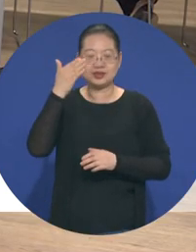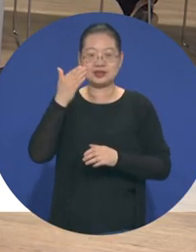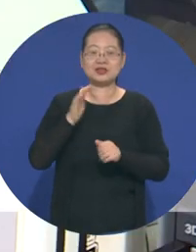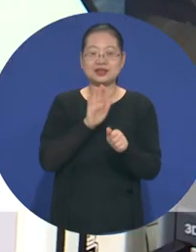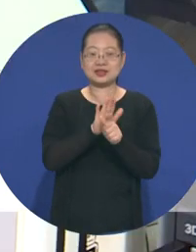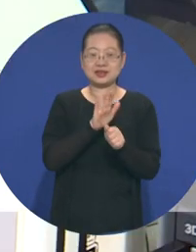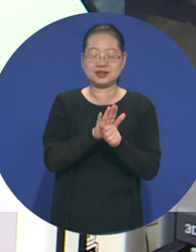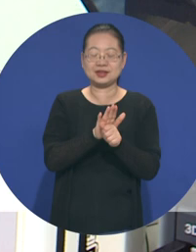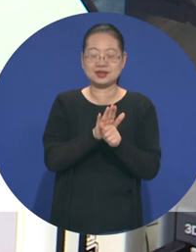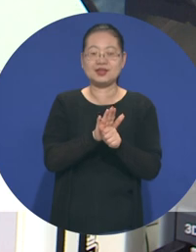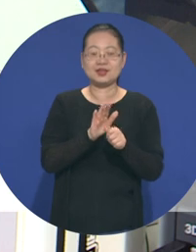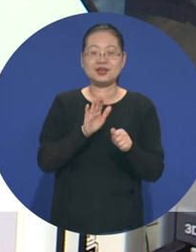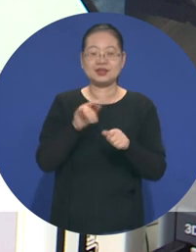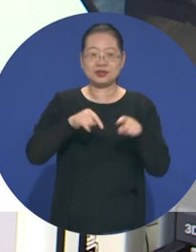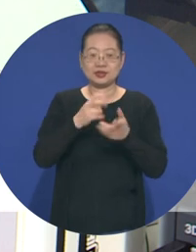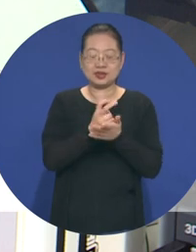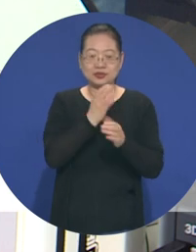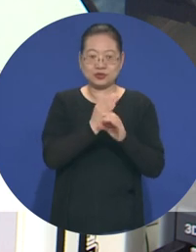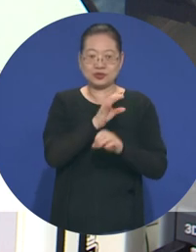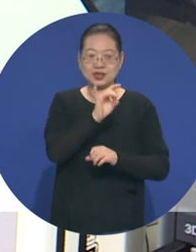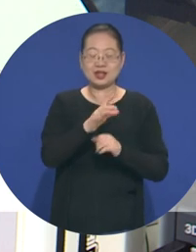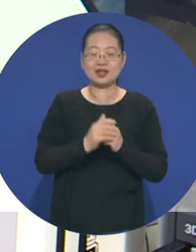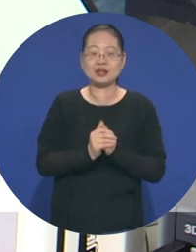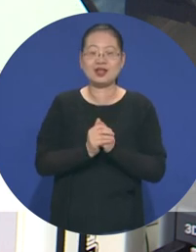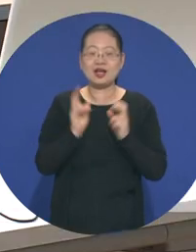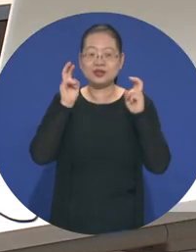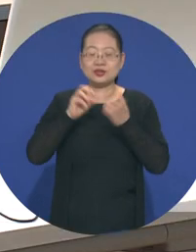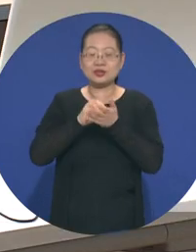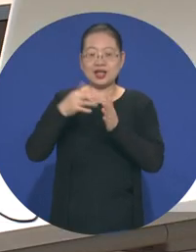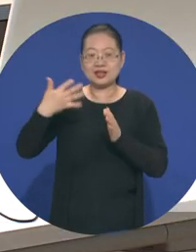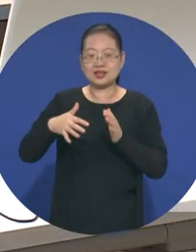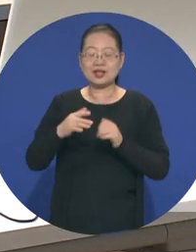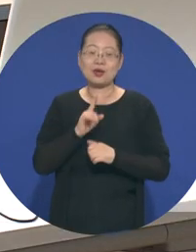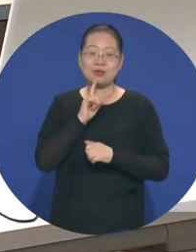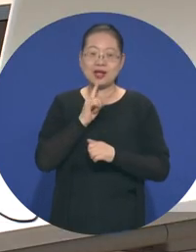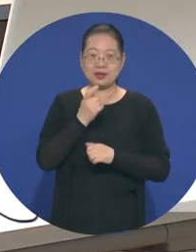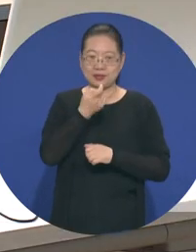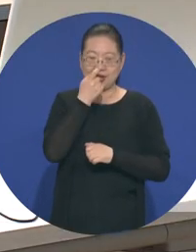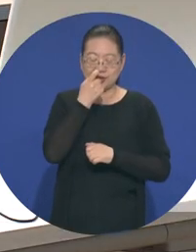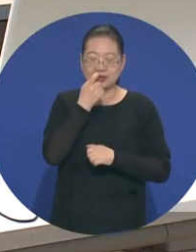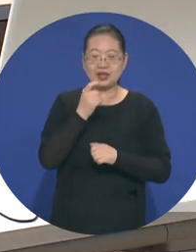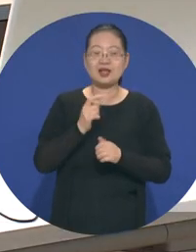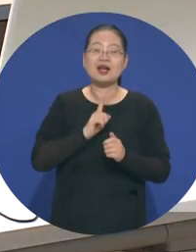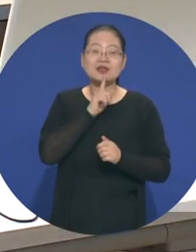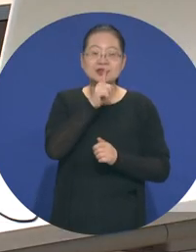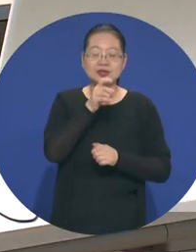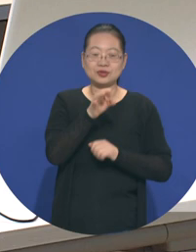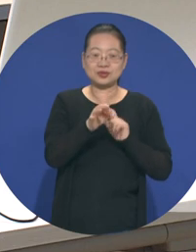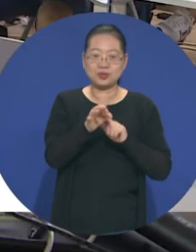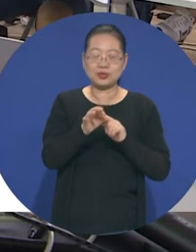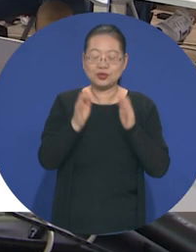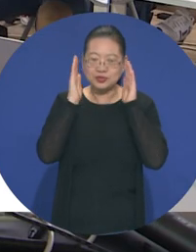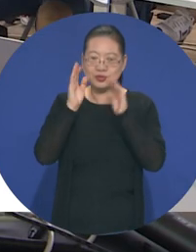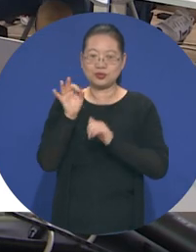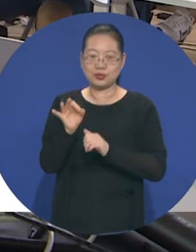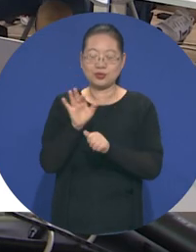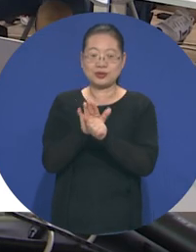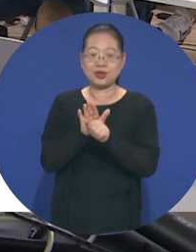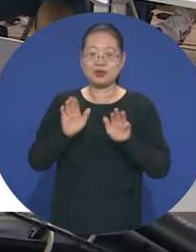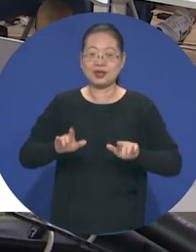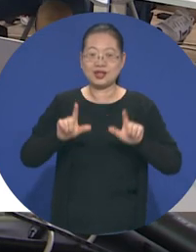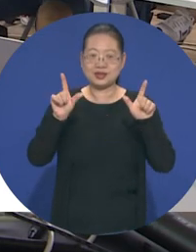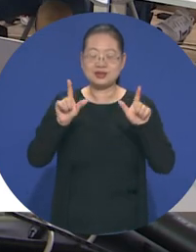시리즈 중 하나로 돈의 미취업 청년에게 어학 자격 시험 응시료와 수강료를 지원하는 사업입니다 올해는